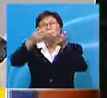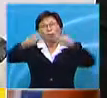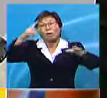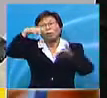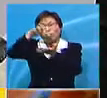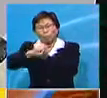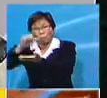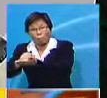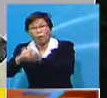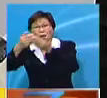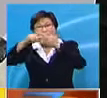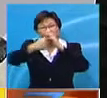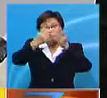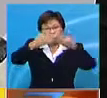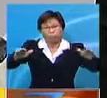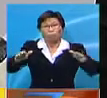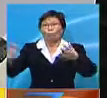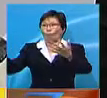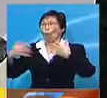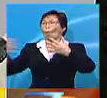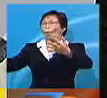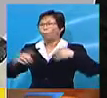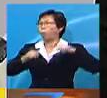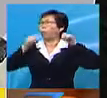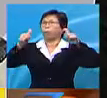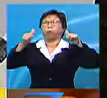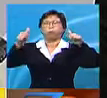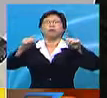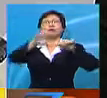booking the number seems to be encouraging